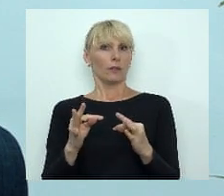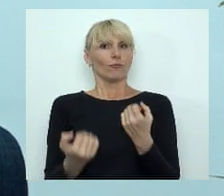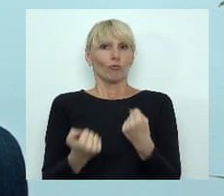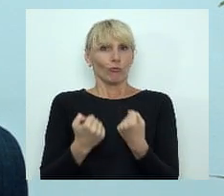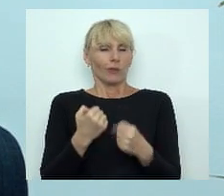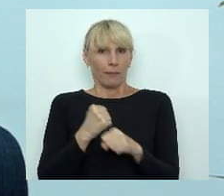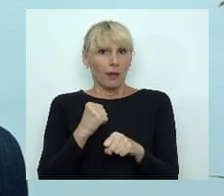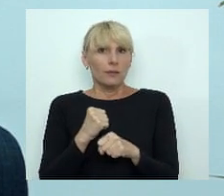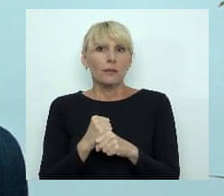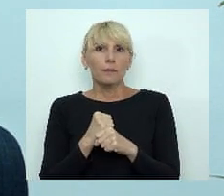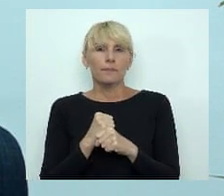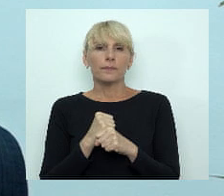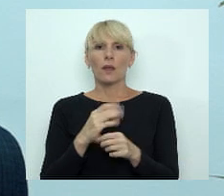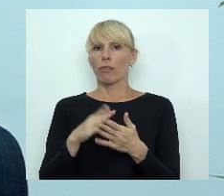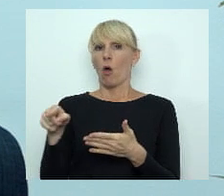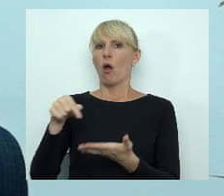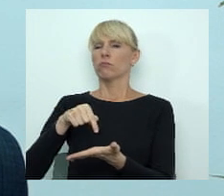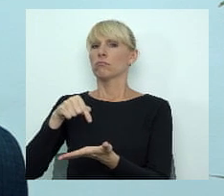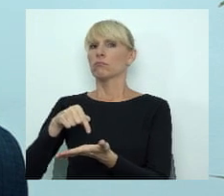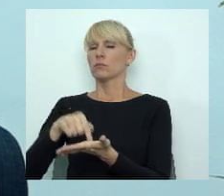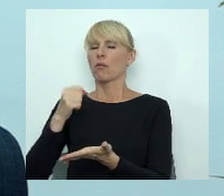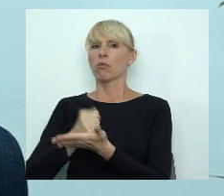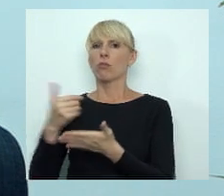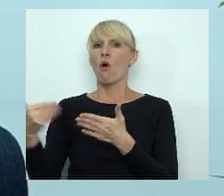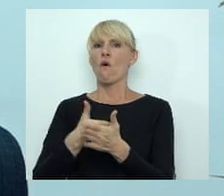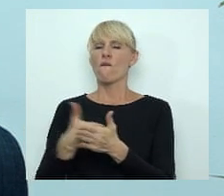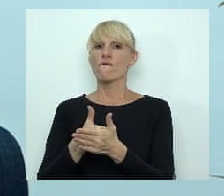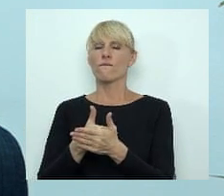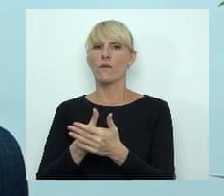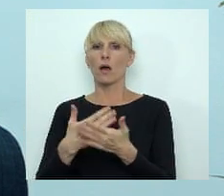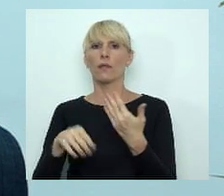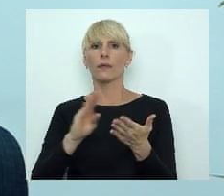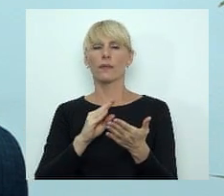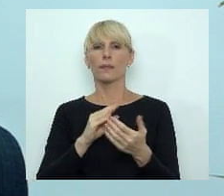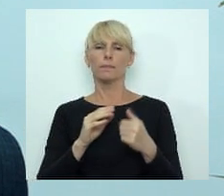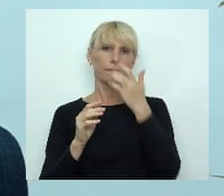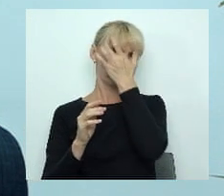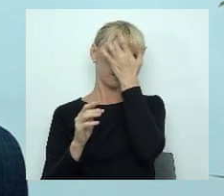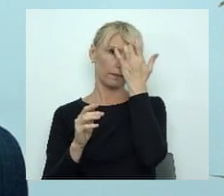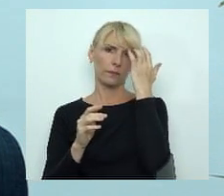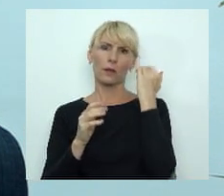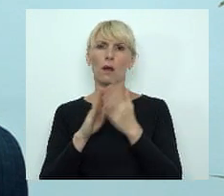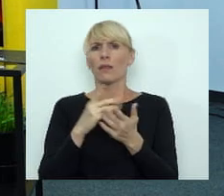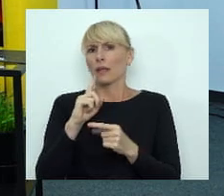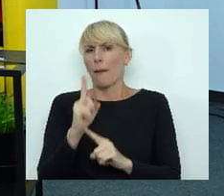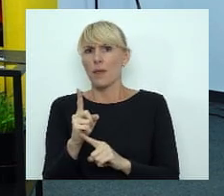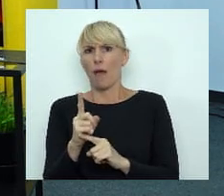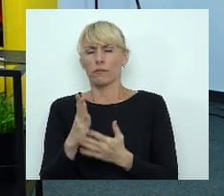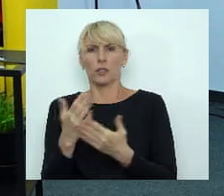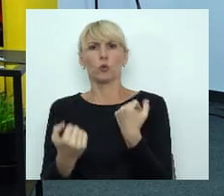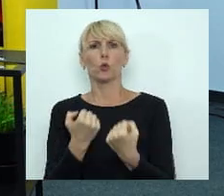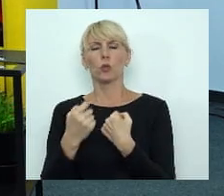w związku z tym nowym prawem, które mają pacjenci, nie wiem, dostęp do danych medycznych? Trudno powiedzieć, czy utrudnia. To